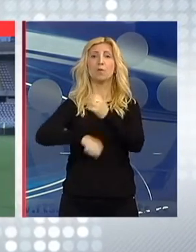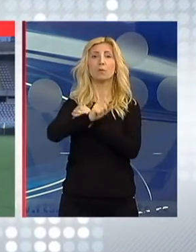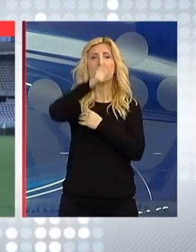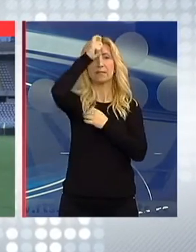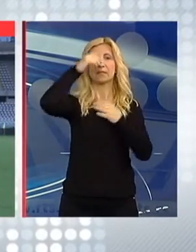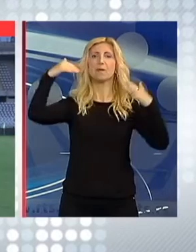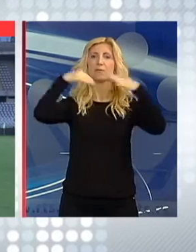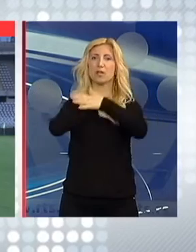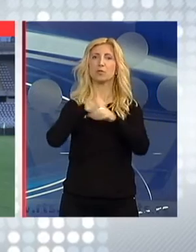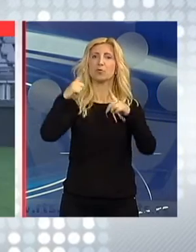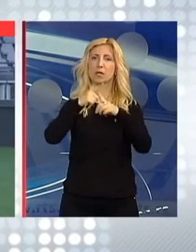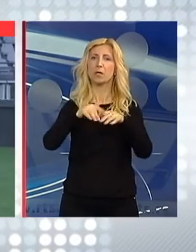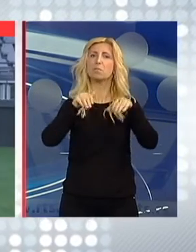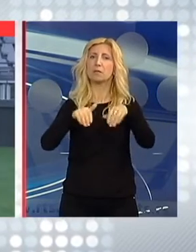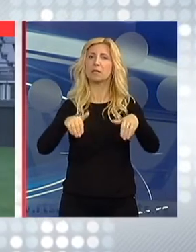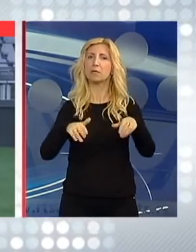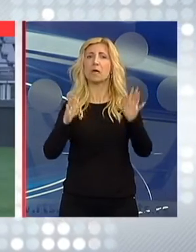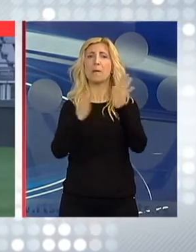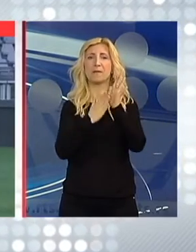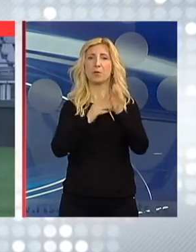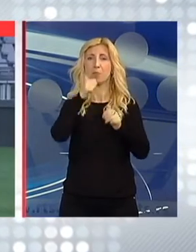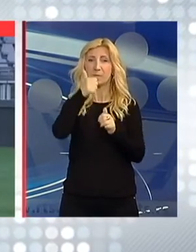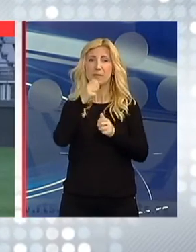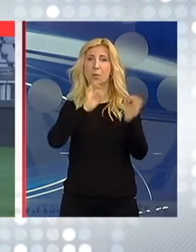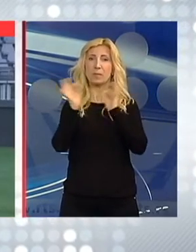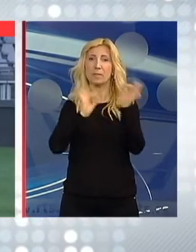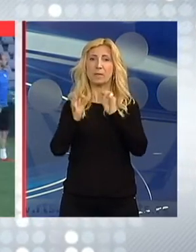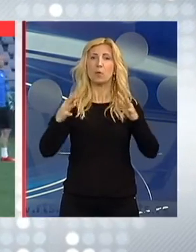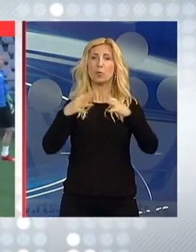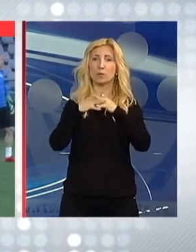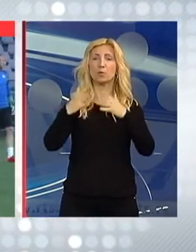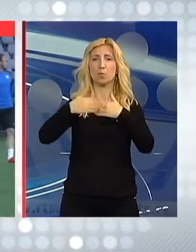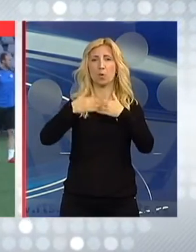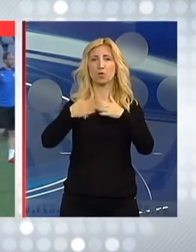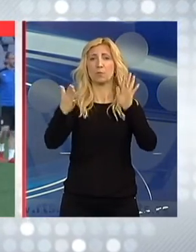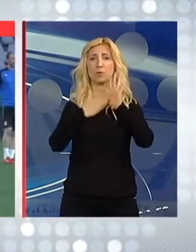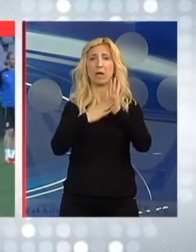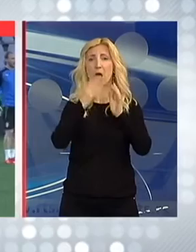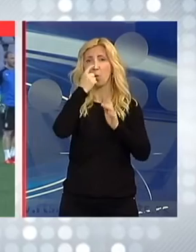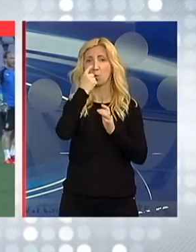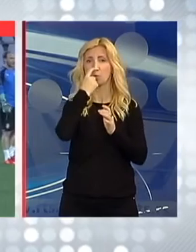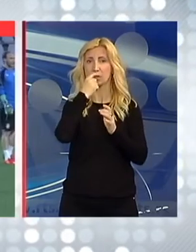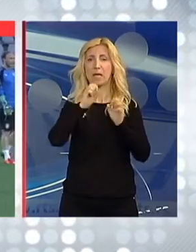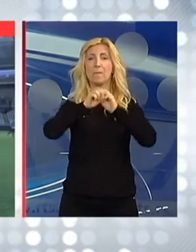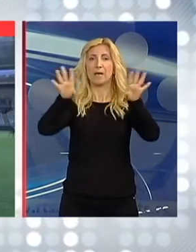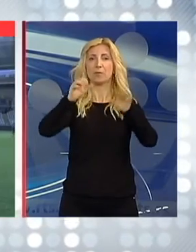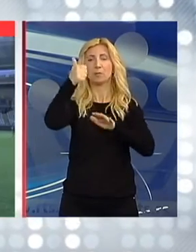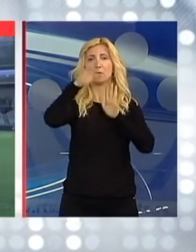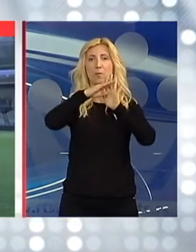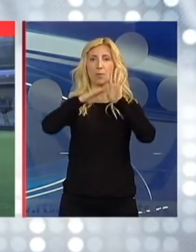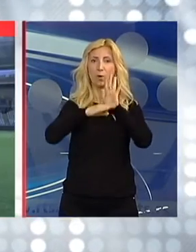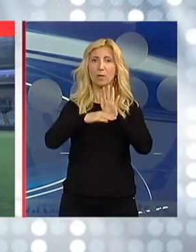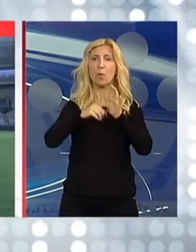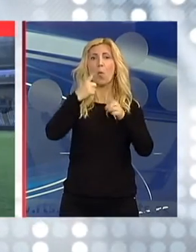Fudbaleri Srbije večeras u Torinu igraju sa Marokom prvu pripremnu utakmicu uoči Mundijala u Rusiji. Prenos je na prvom